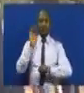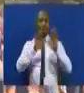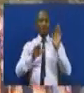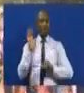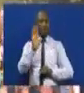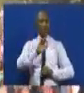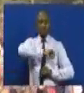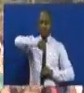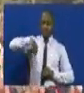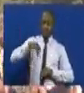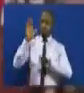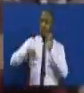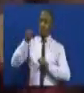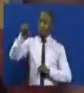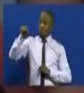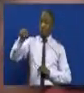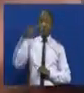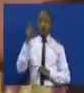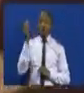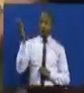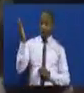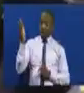kwetu sisi utamaduni wetu ndio ule pale mnaona.